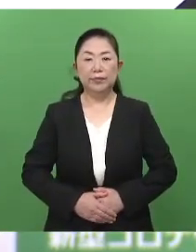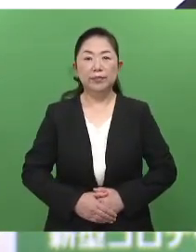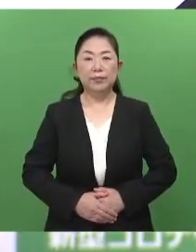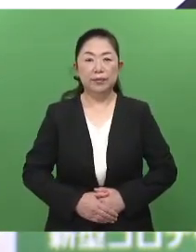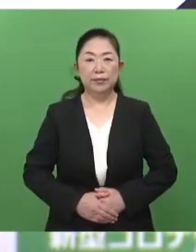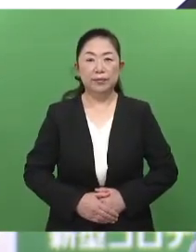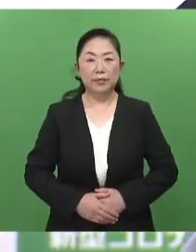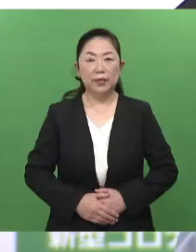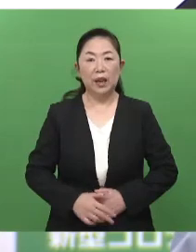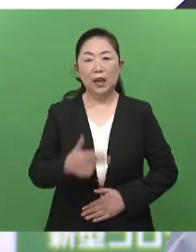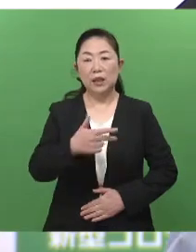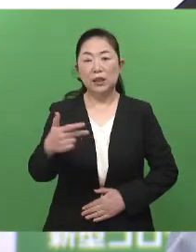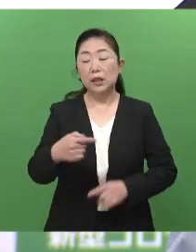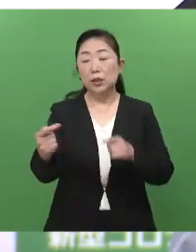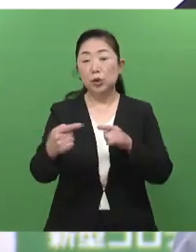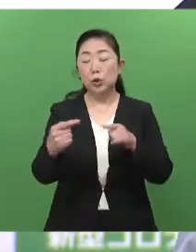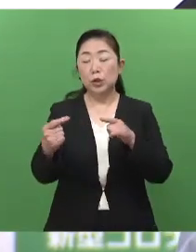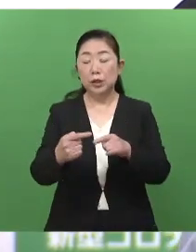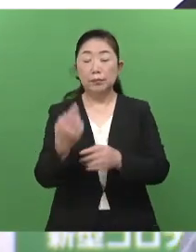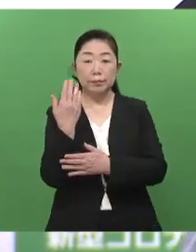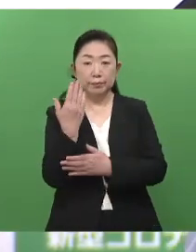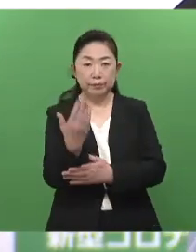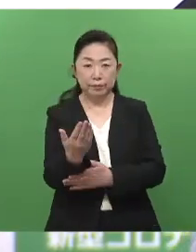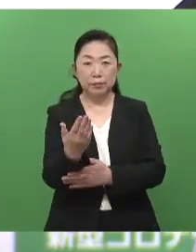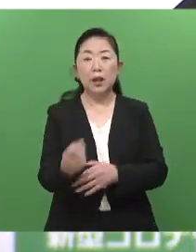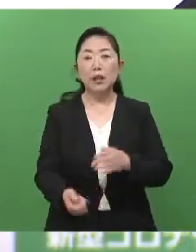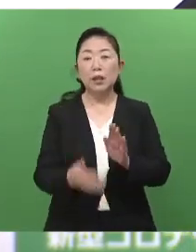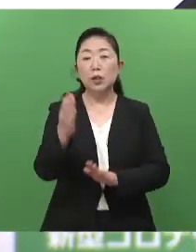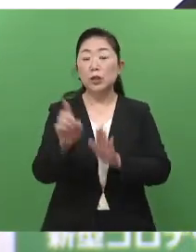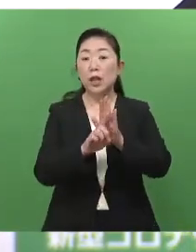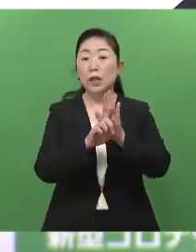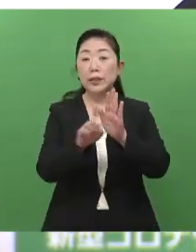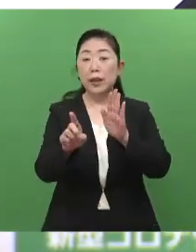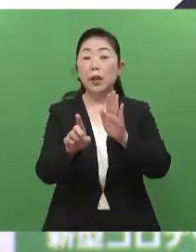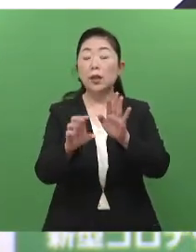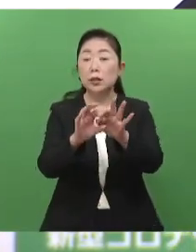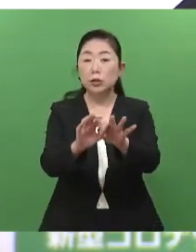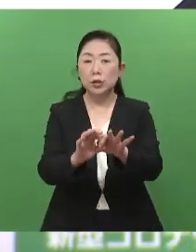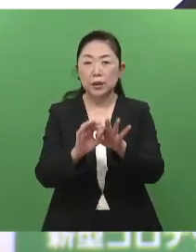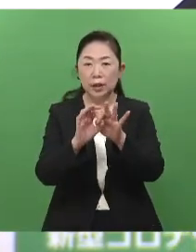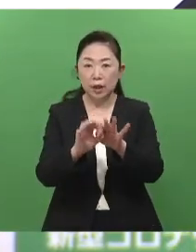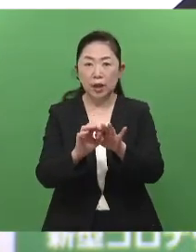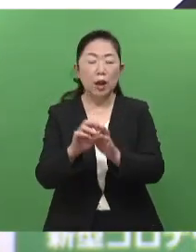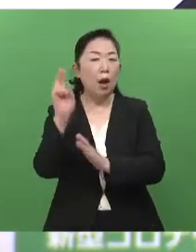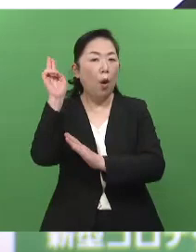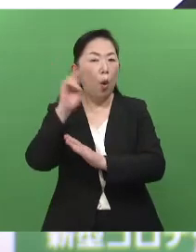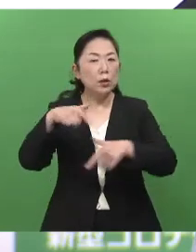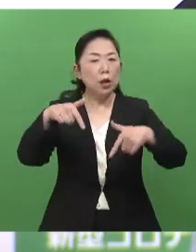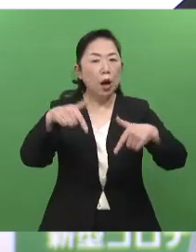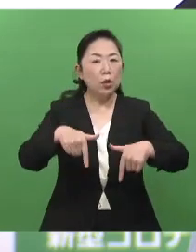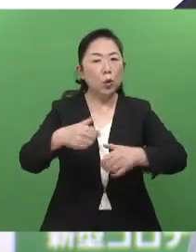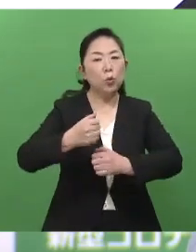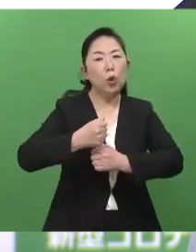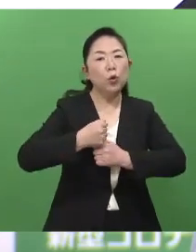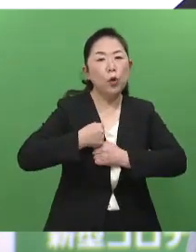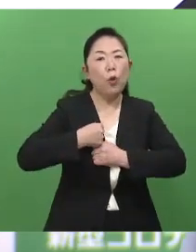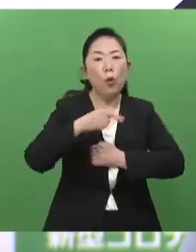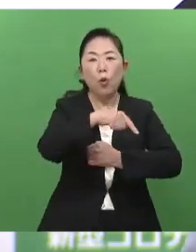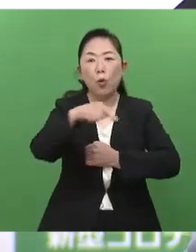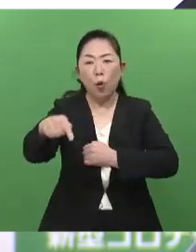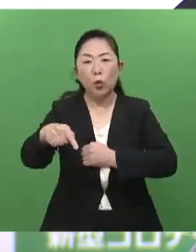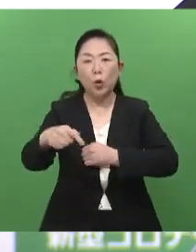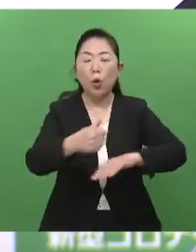時事通信の斉藤です。緊急事態宣言なんですけれども、大阪や京都、兵庫の知事